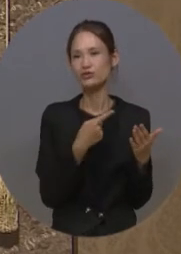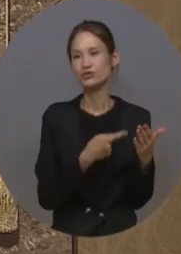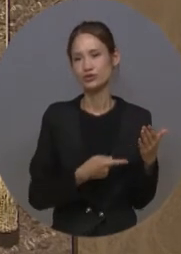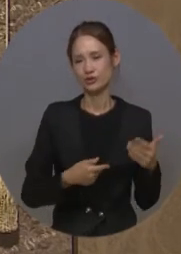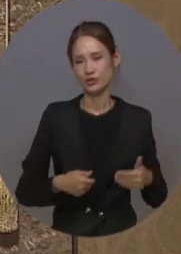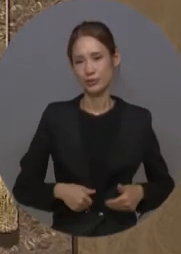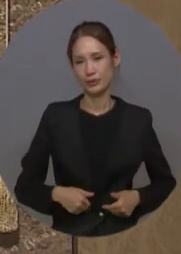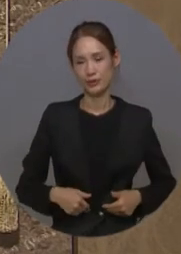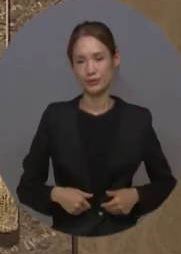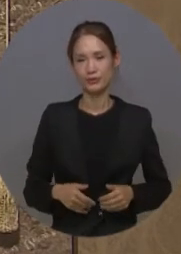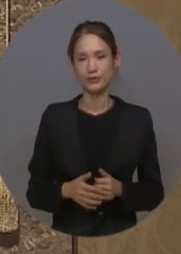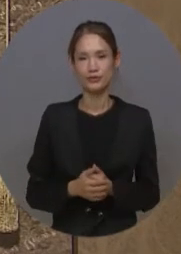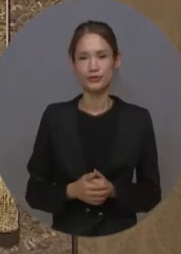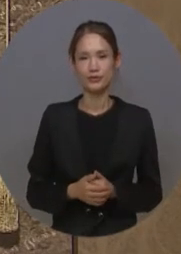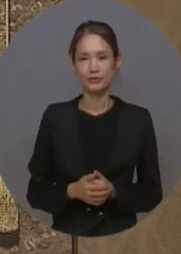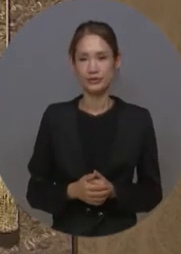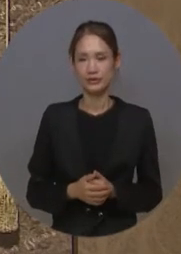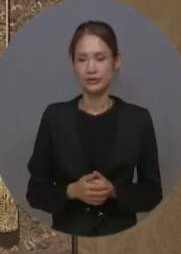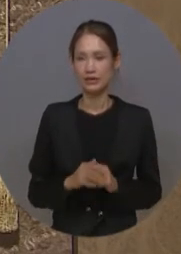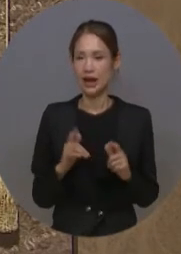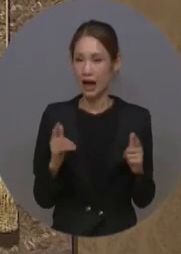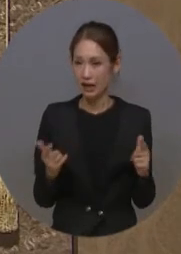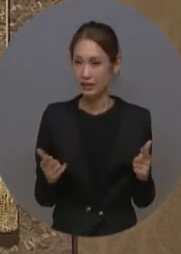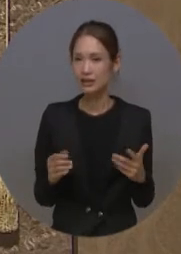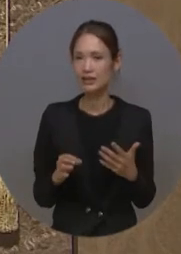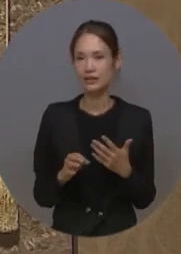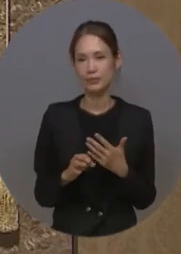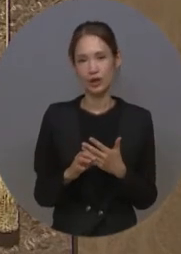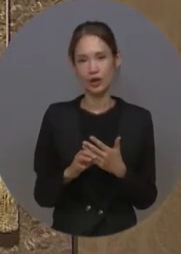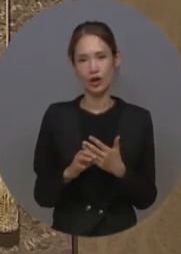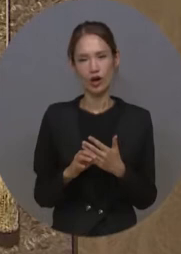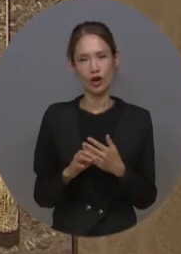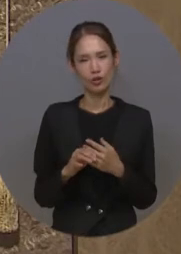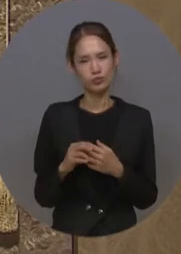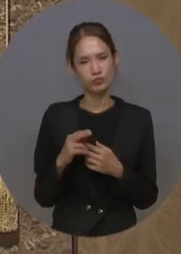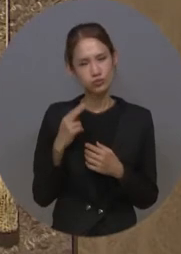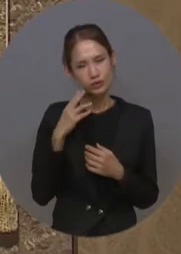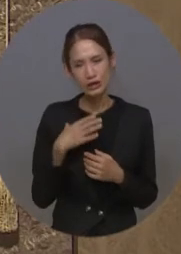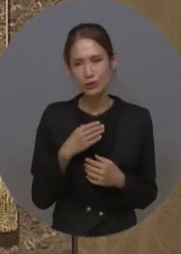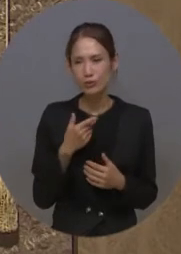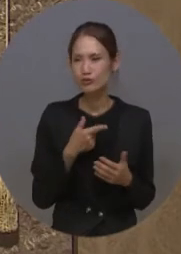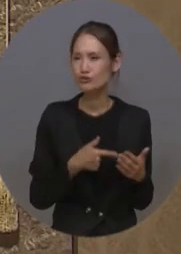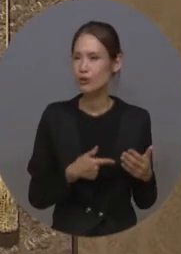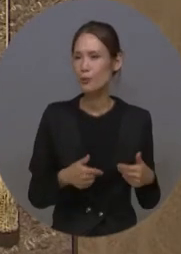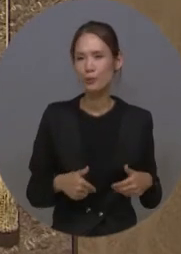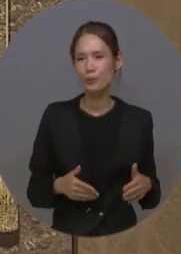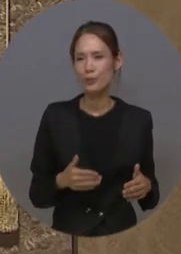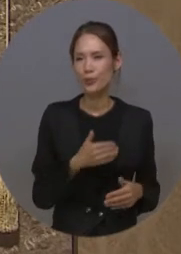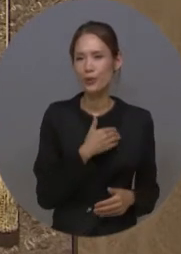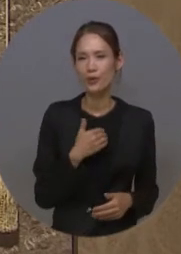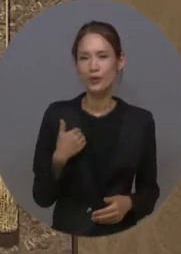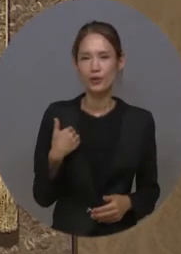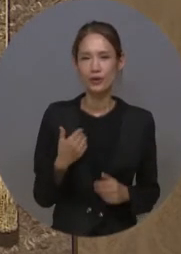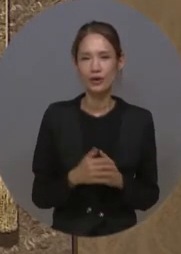도움을 받으면 좋죠. 그렇지 않고는 굳이 수술까지 안 해도 충분한 효과를